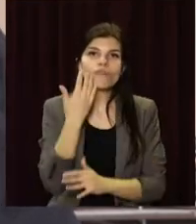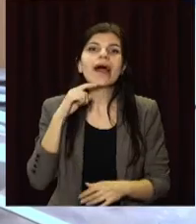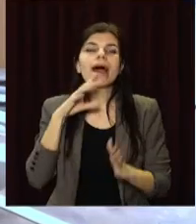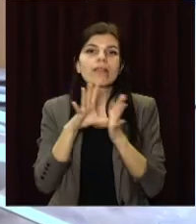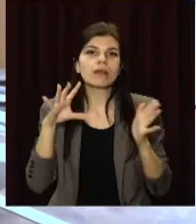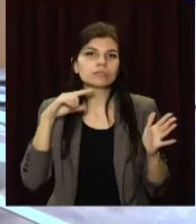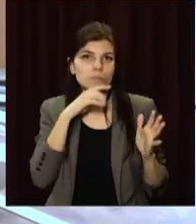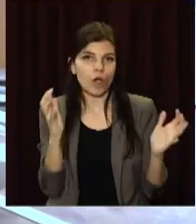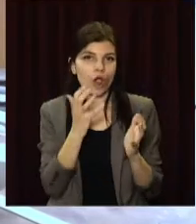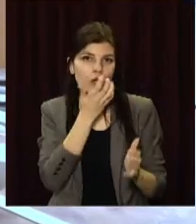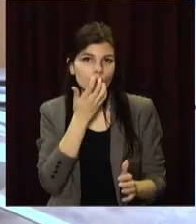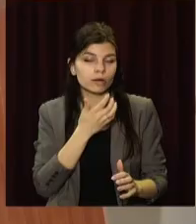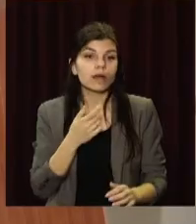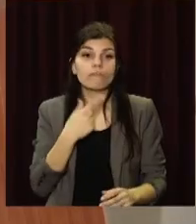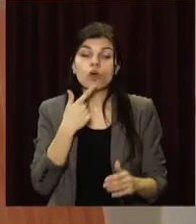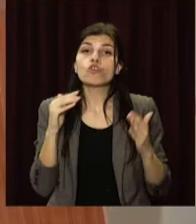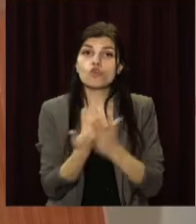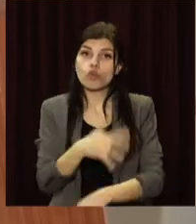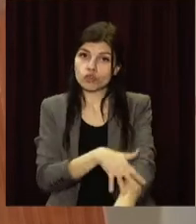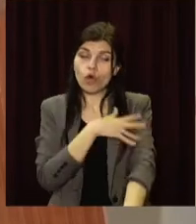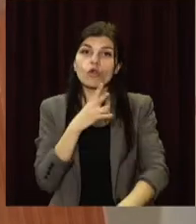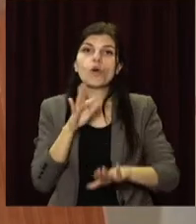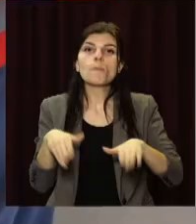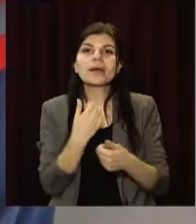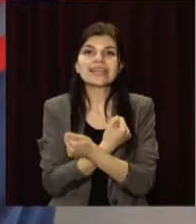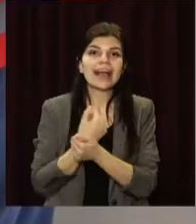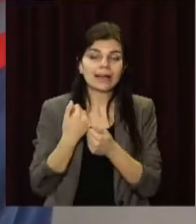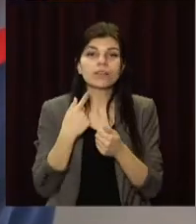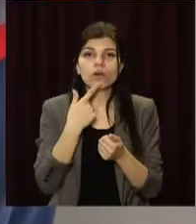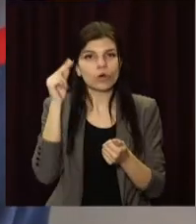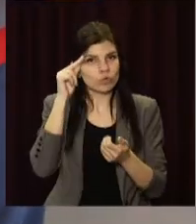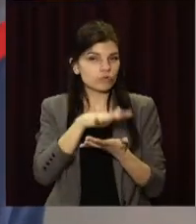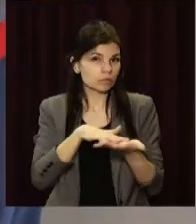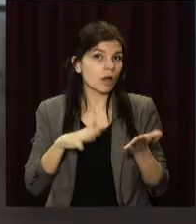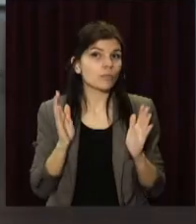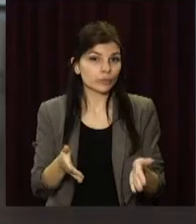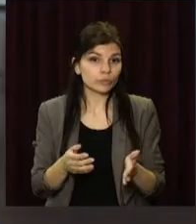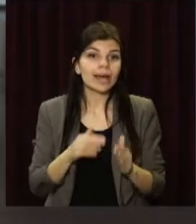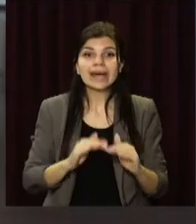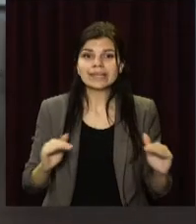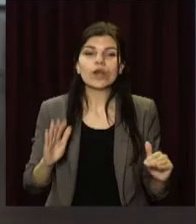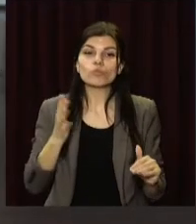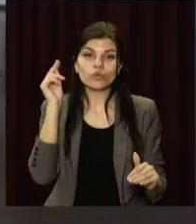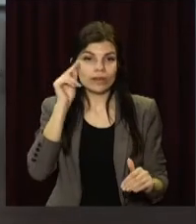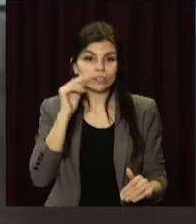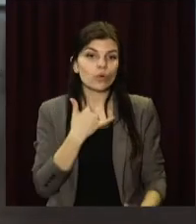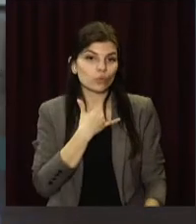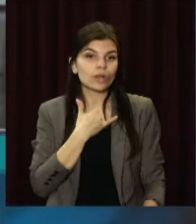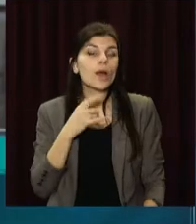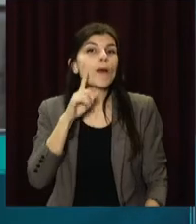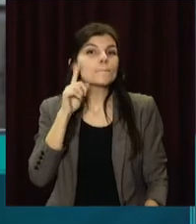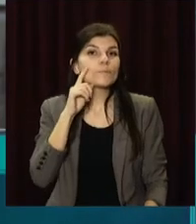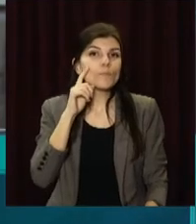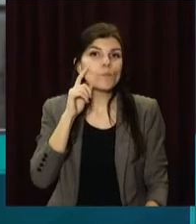енергозберігаюче. Оновлення буде тривалим, але наука після канікул продовжиться, переконують у навчальному закладі. Діти будуть навчатися у нас в